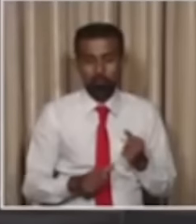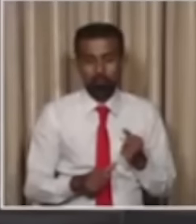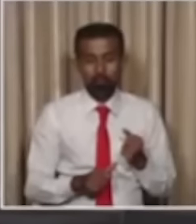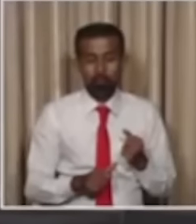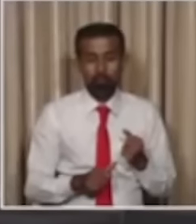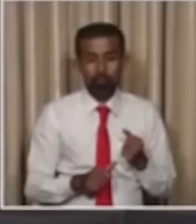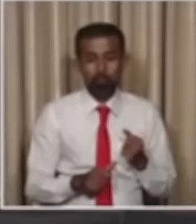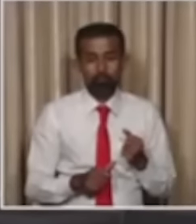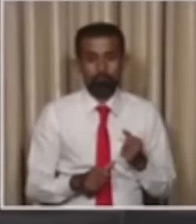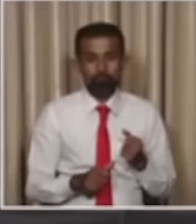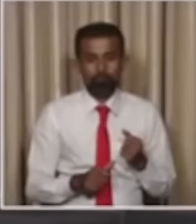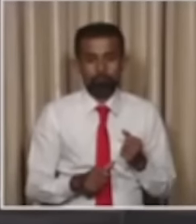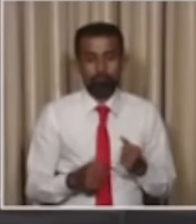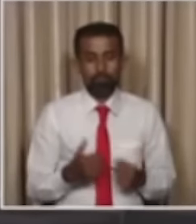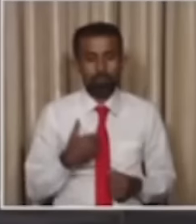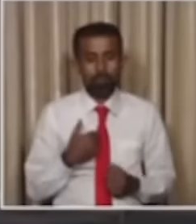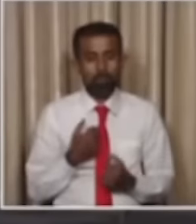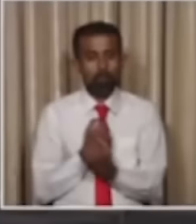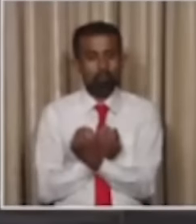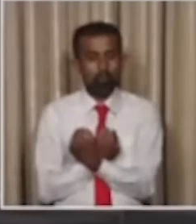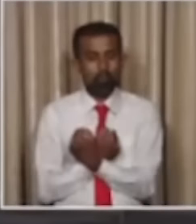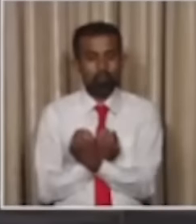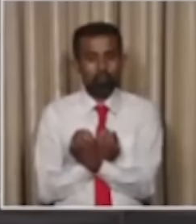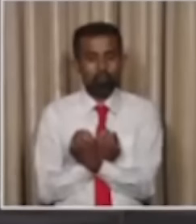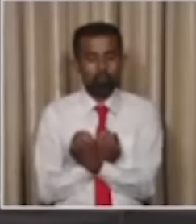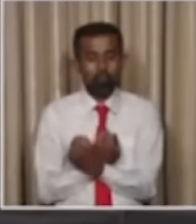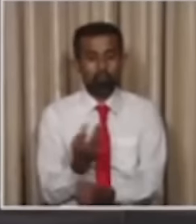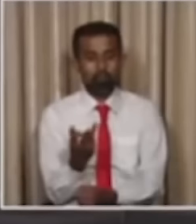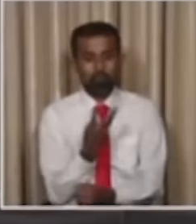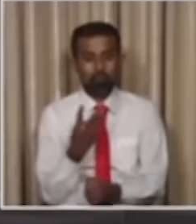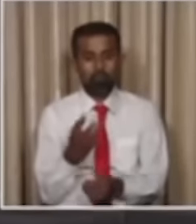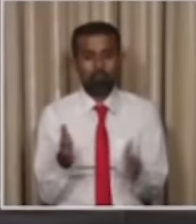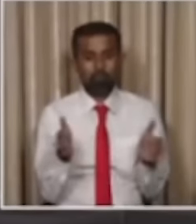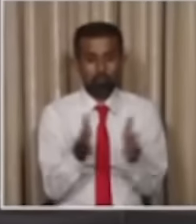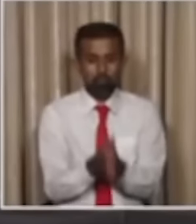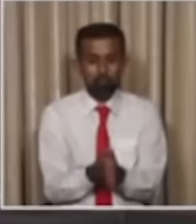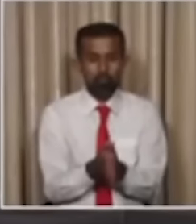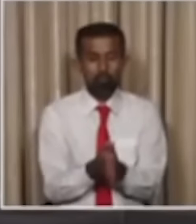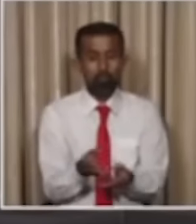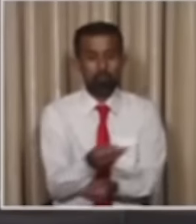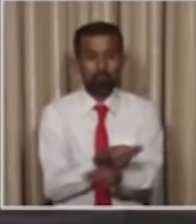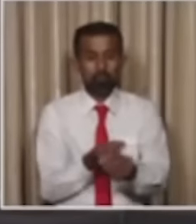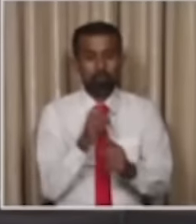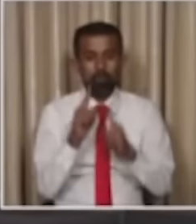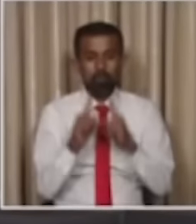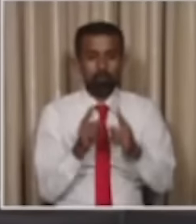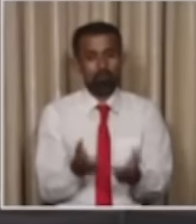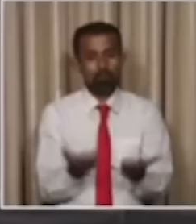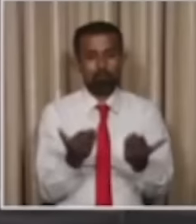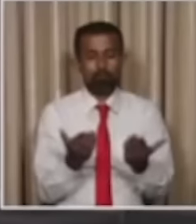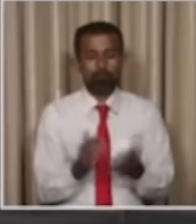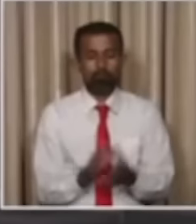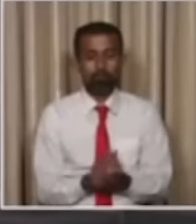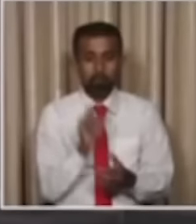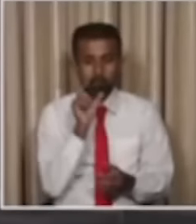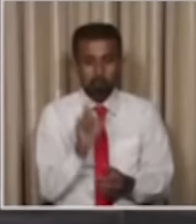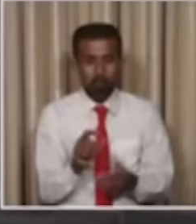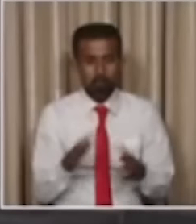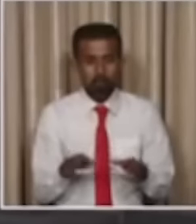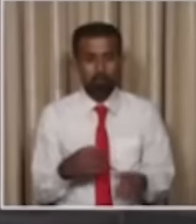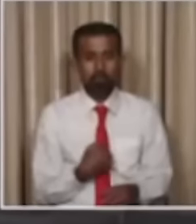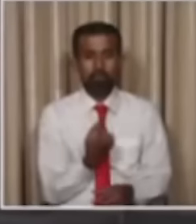පිරිසකුයි අපේ පොලිසියයි එකතු වෙලා ඉඳගෙන කරුණා කරලා මේක බලන්න. බලලා අපිට